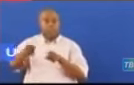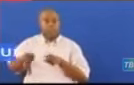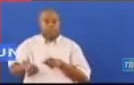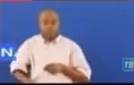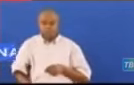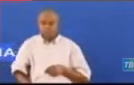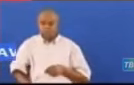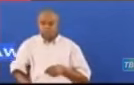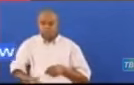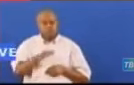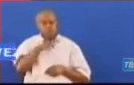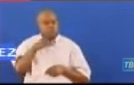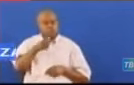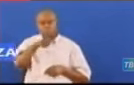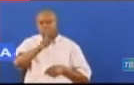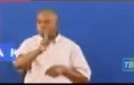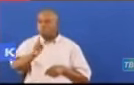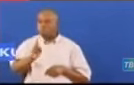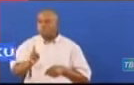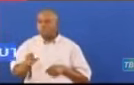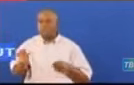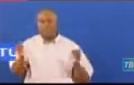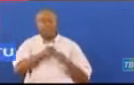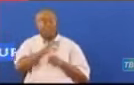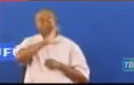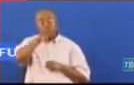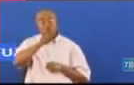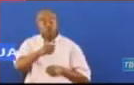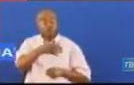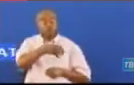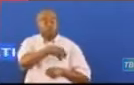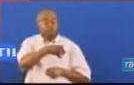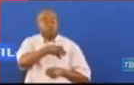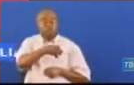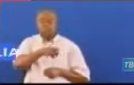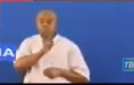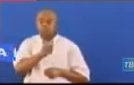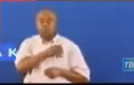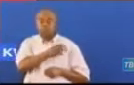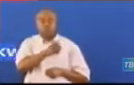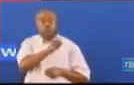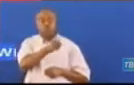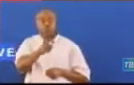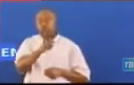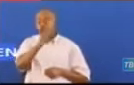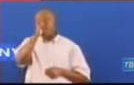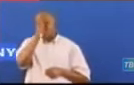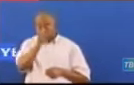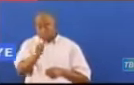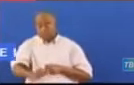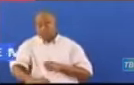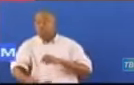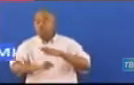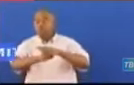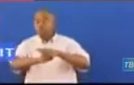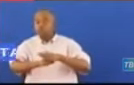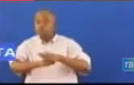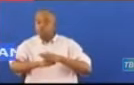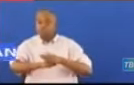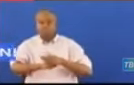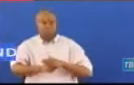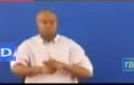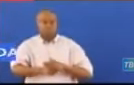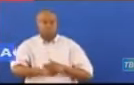asije akadanganywa na mtu. Hatuwezi wote kuwa mawaziri. Mawaziri walioko tuwaheshimu, tuwaunge mkono. Hatuwezi wote kuwa